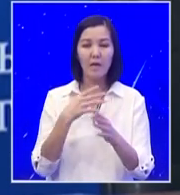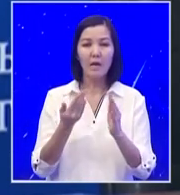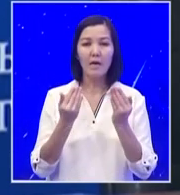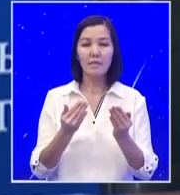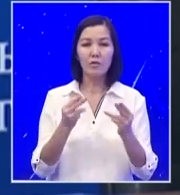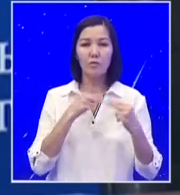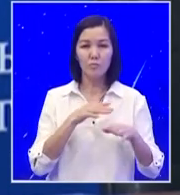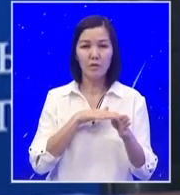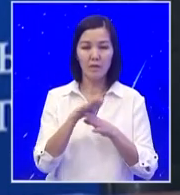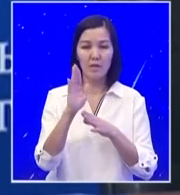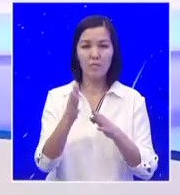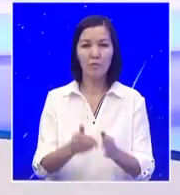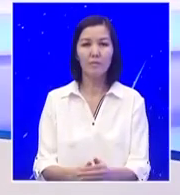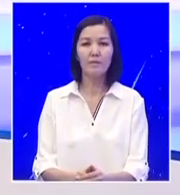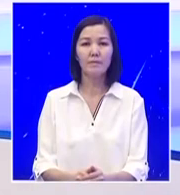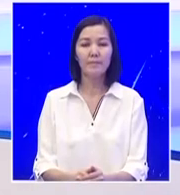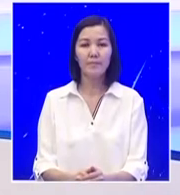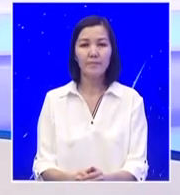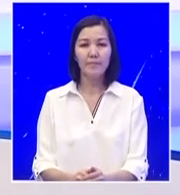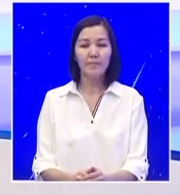жұмыс істейміз.